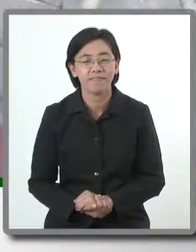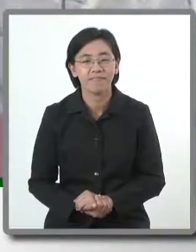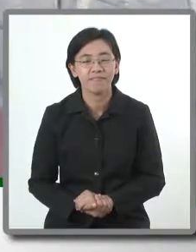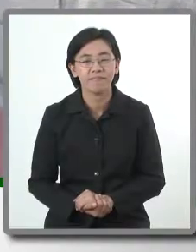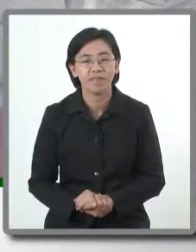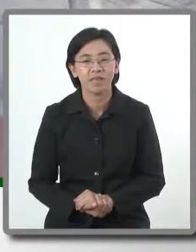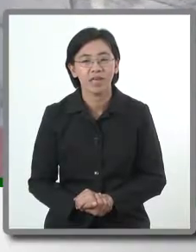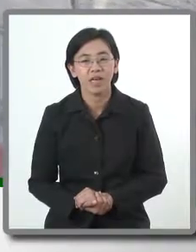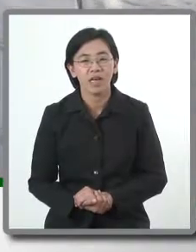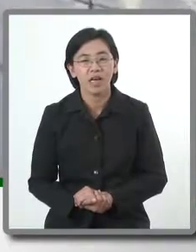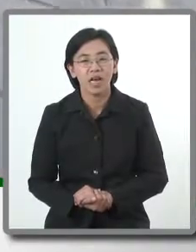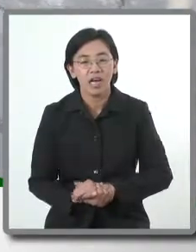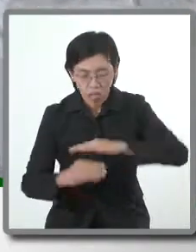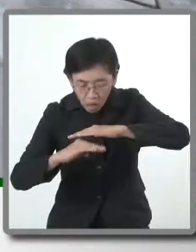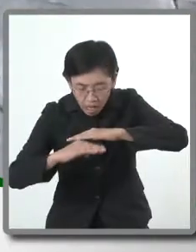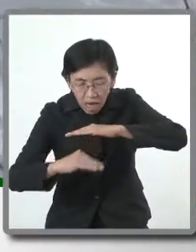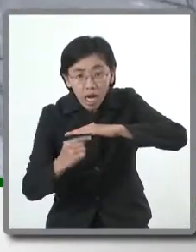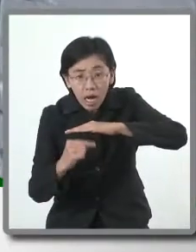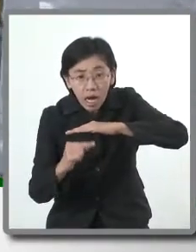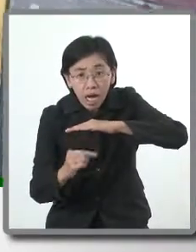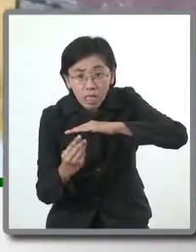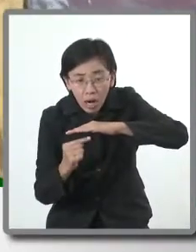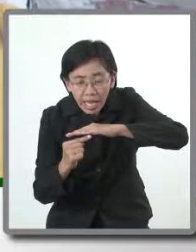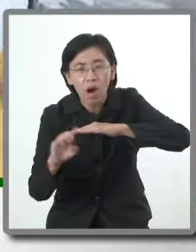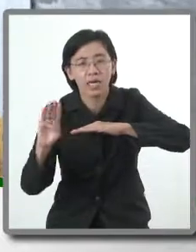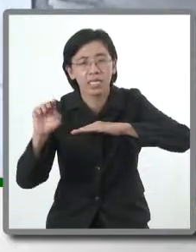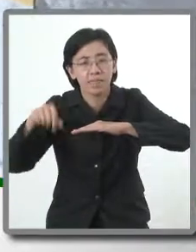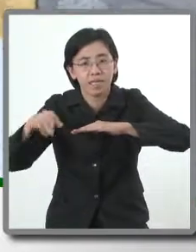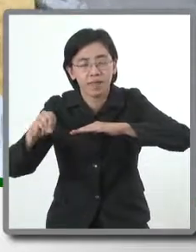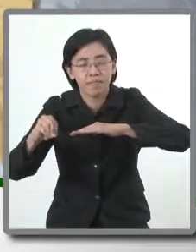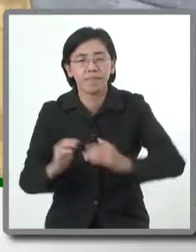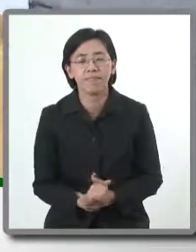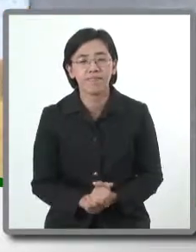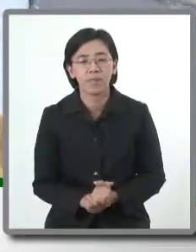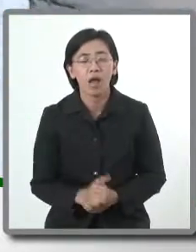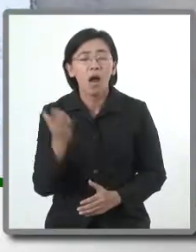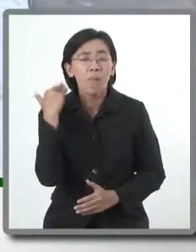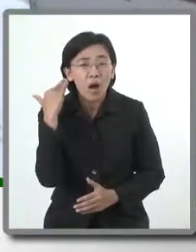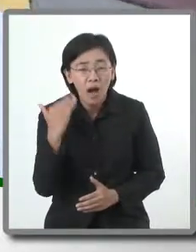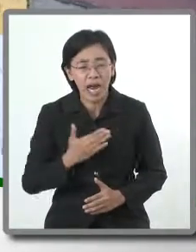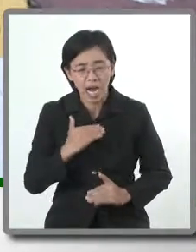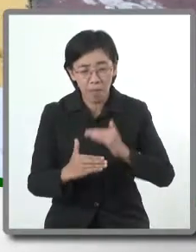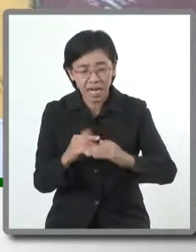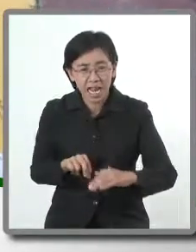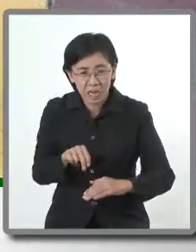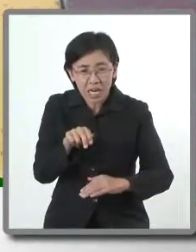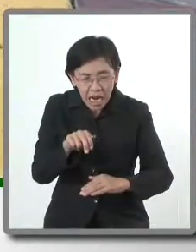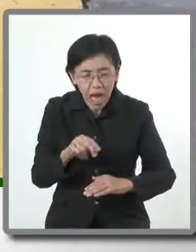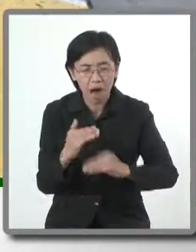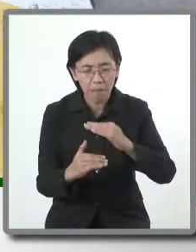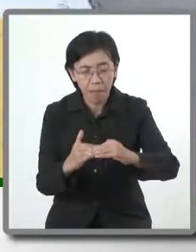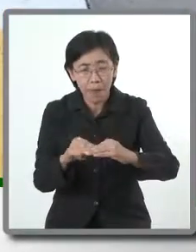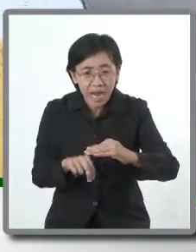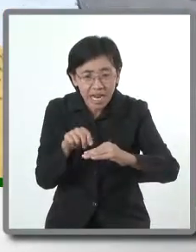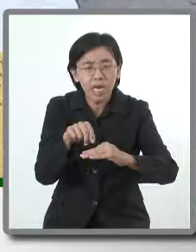พื้นนี่จะสูงจากพื้นก็ประมาณจากพื้นถนนประมาณ40เซนนะครับจากรถเดิมที่ต้องก้าวขึ้นบันไดประมาณ2ขั้นด้วยกัน